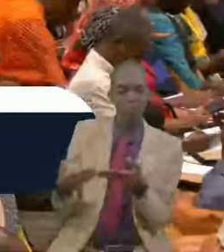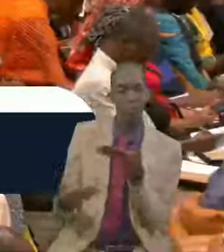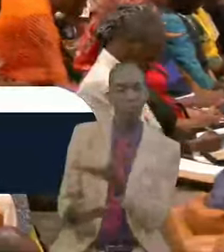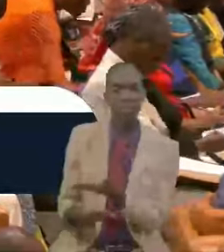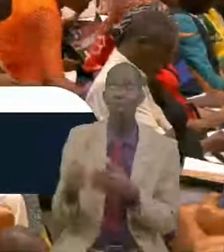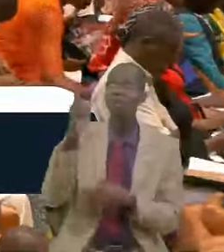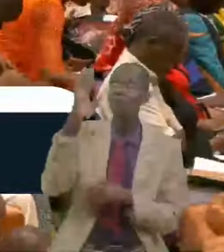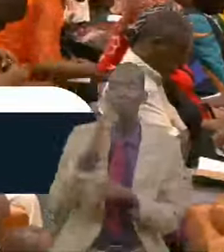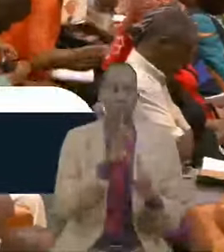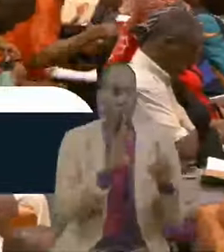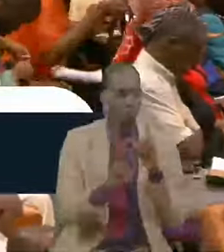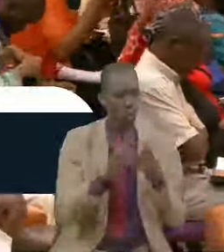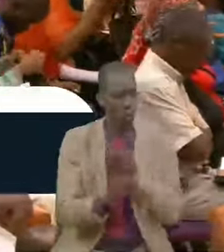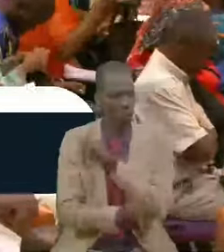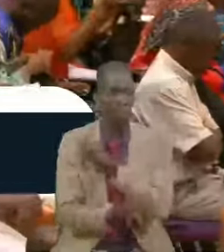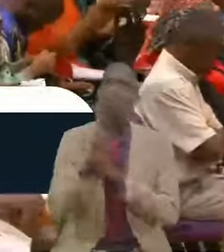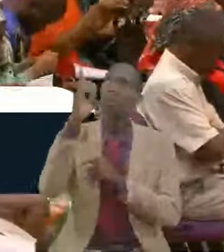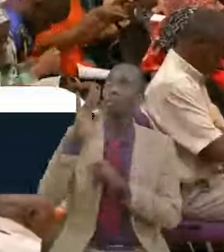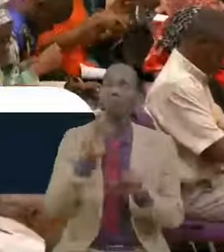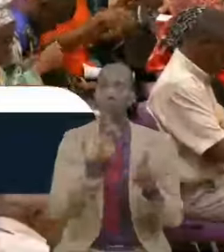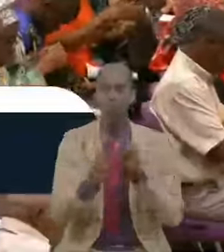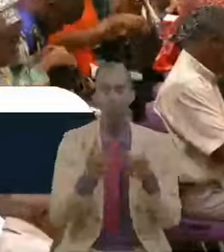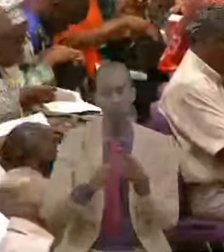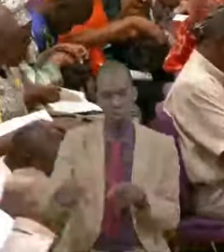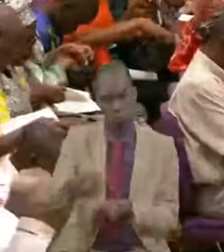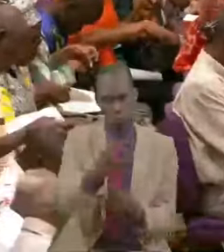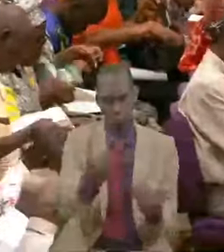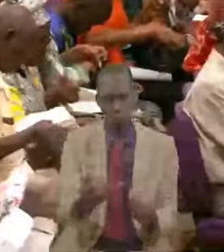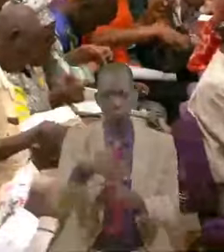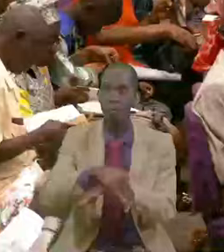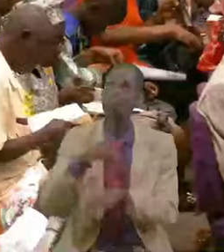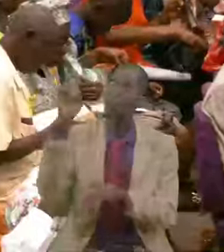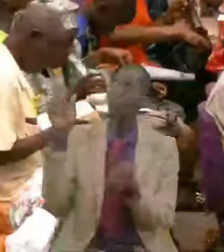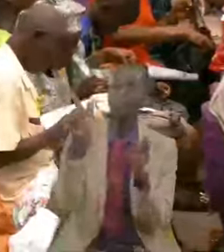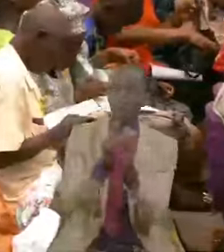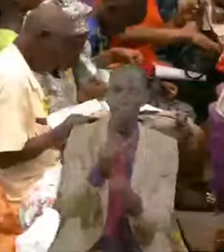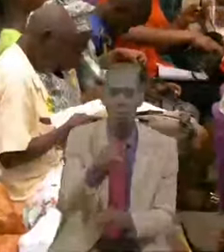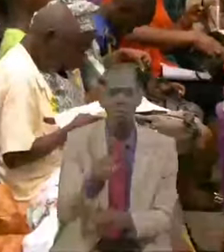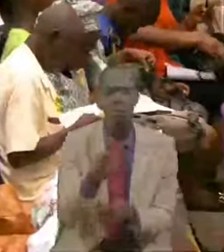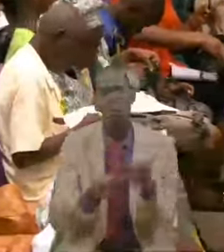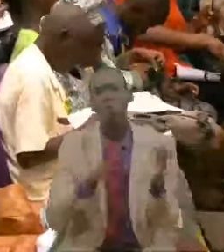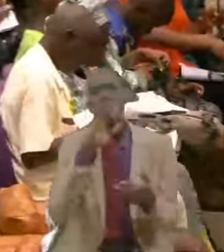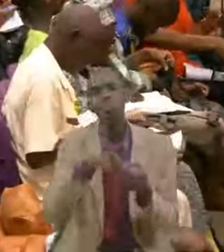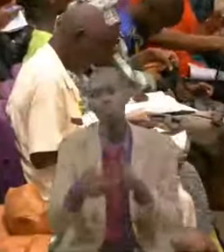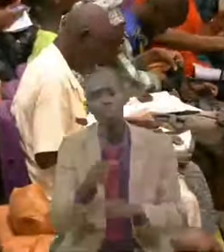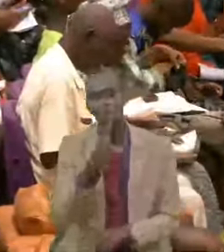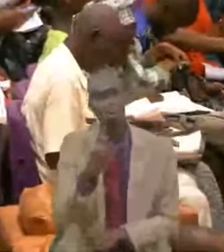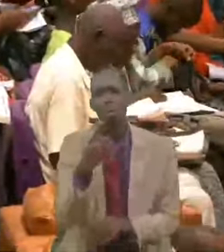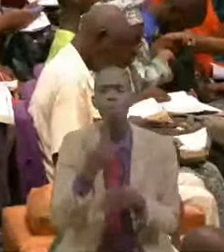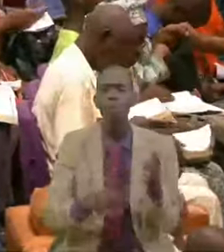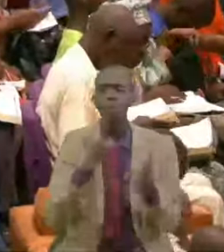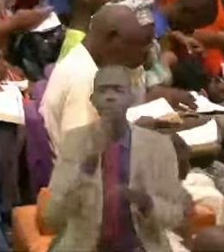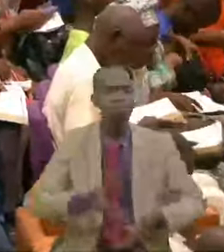venu à Abraham et Dieu vous parle ce soir. Il est venu à vous ce soir. Il dit, quel est votre problème? Quelle est votre